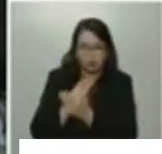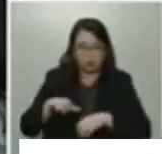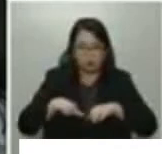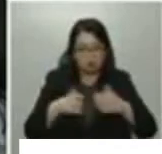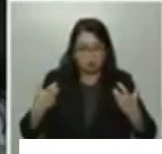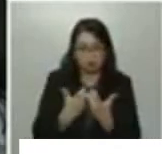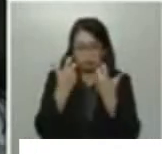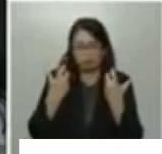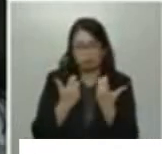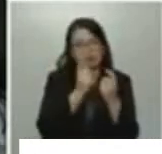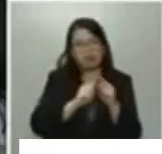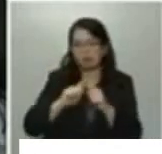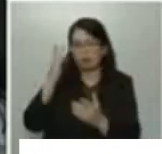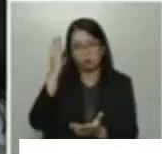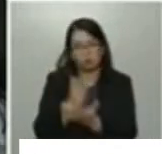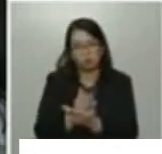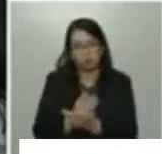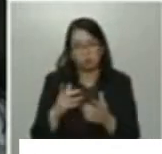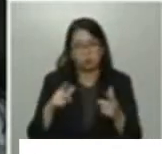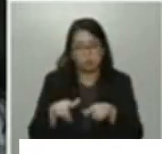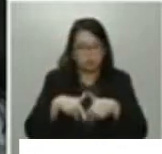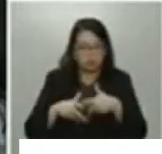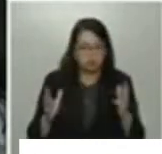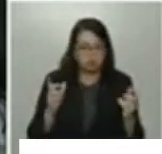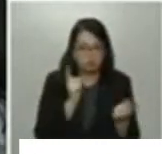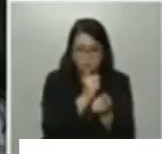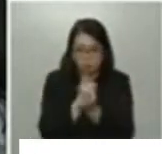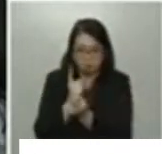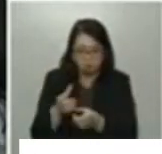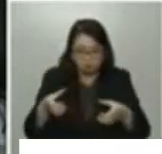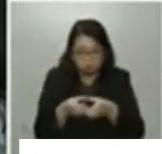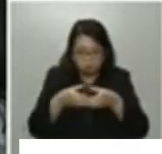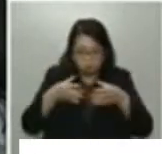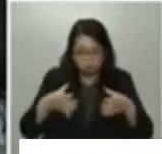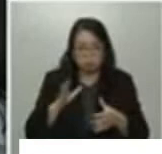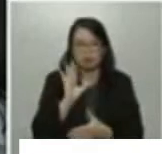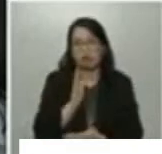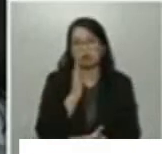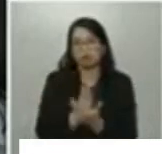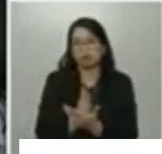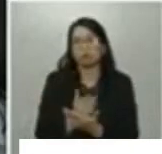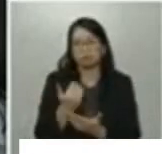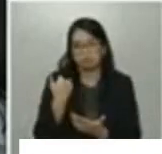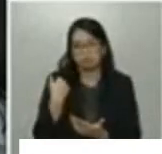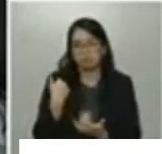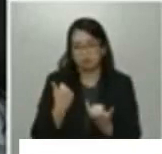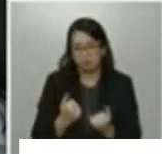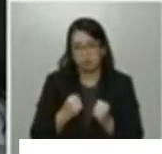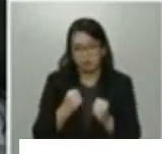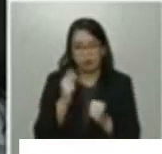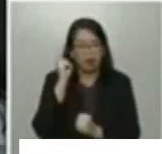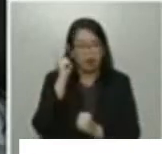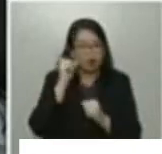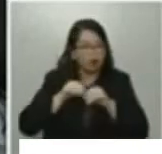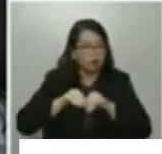างๆผมขอเพิ่มอีกนิดเดียวครับว่าจากที่เราได้สังเกตจากติดตามข่าวคราว